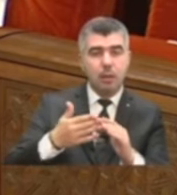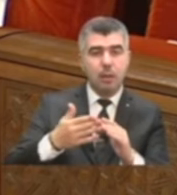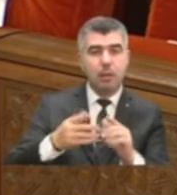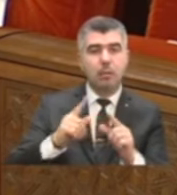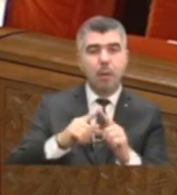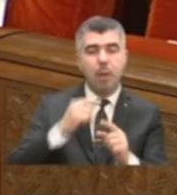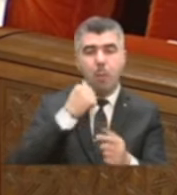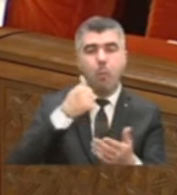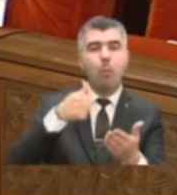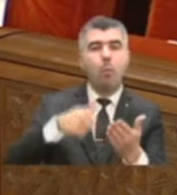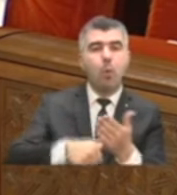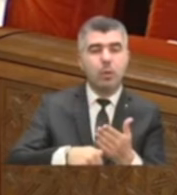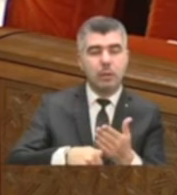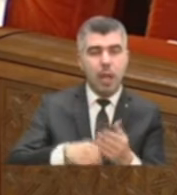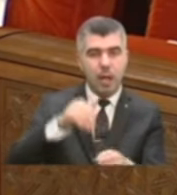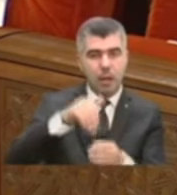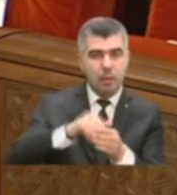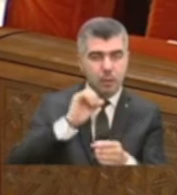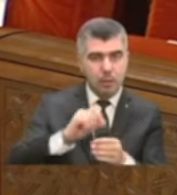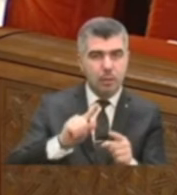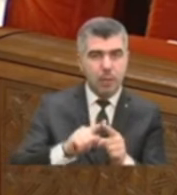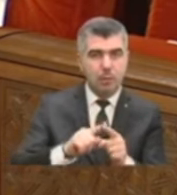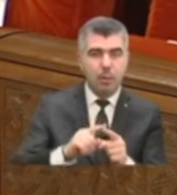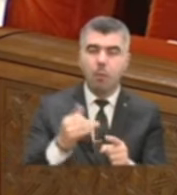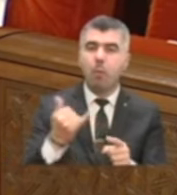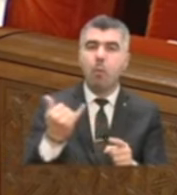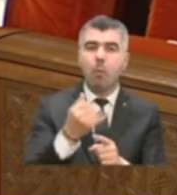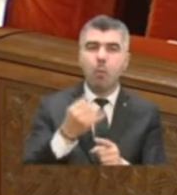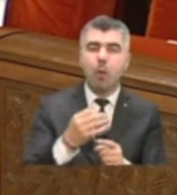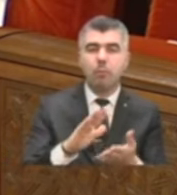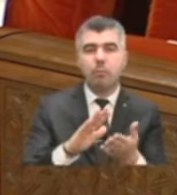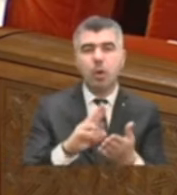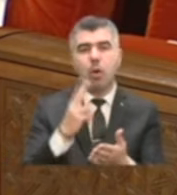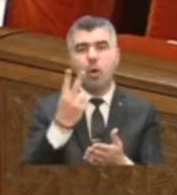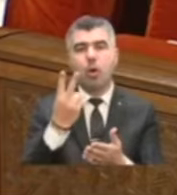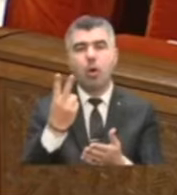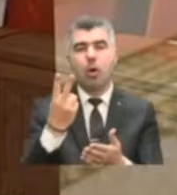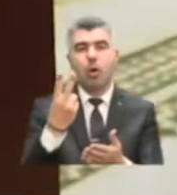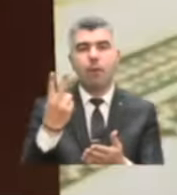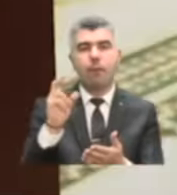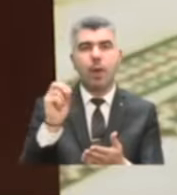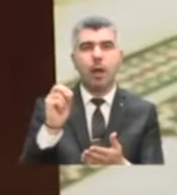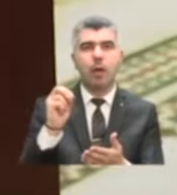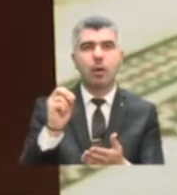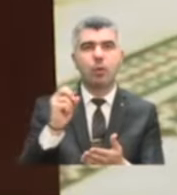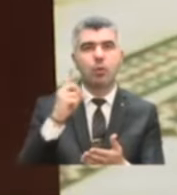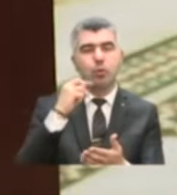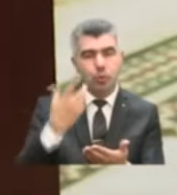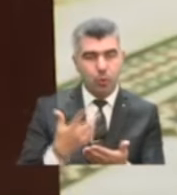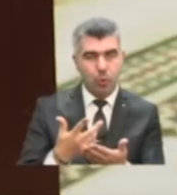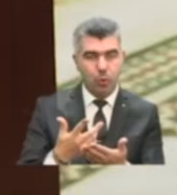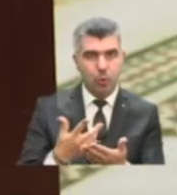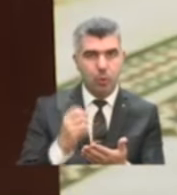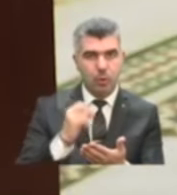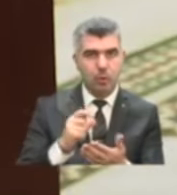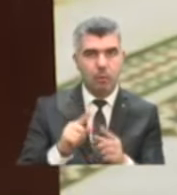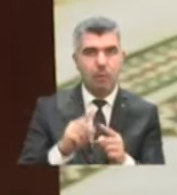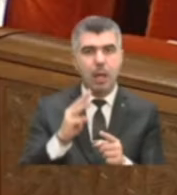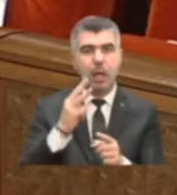العمل مع بريد كاش والبريد بنك، الهدف ديالو هو نوصلوا ل 20 يوم وما نبقاوش نفوتوا